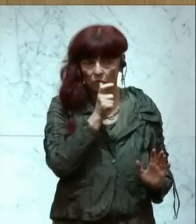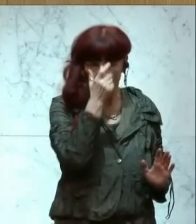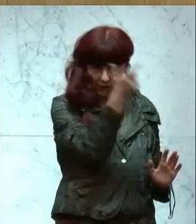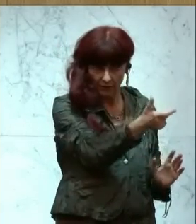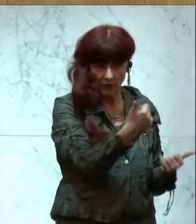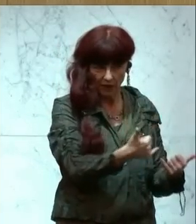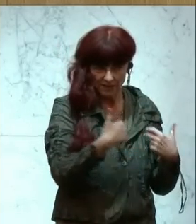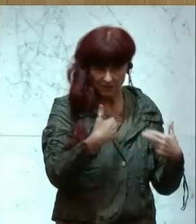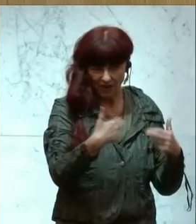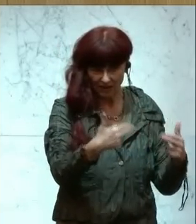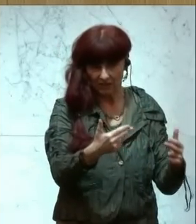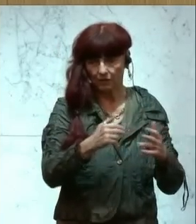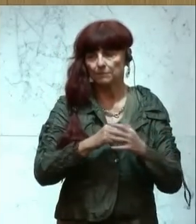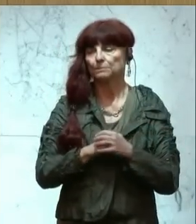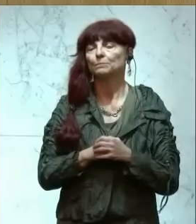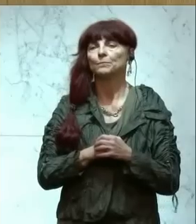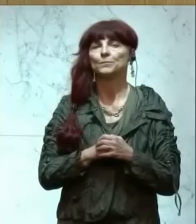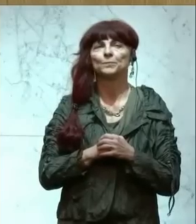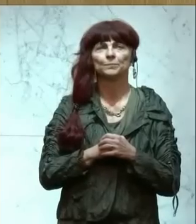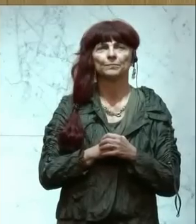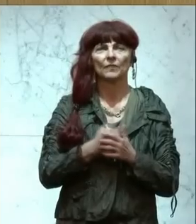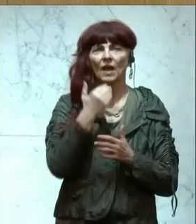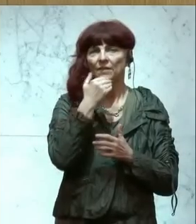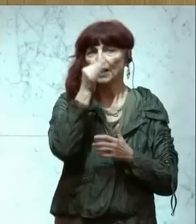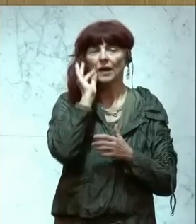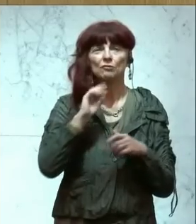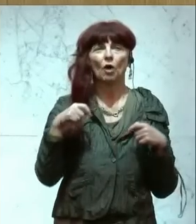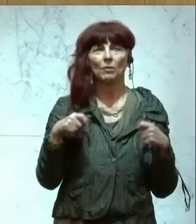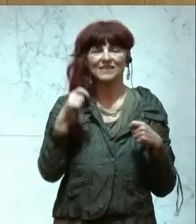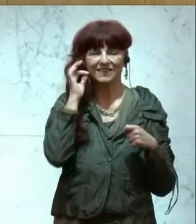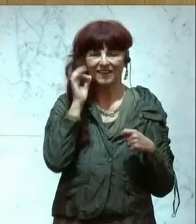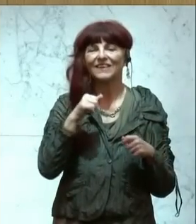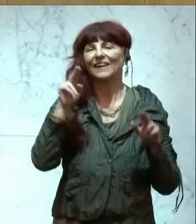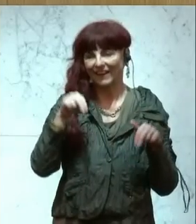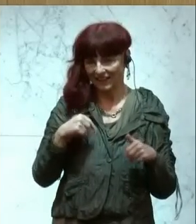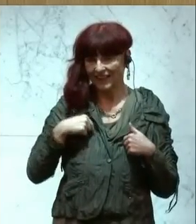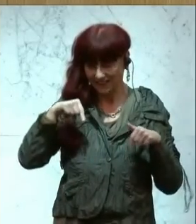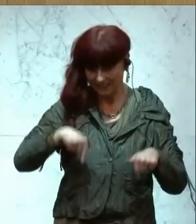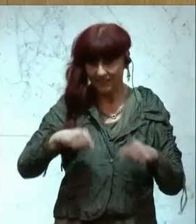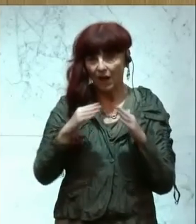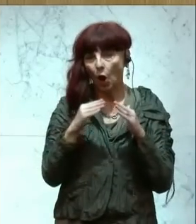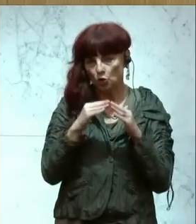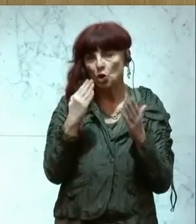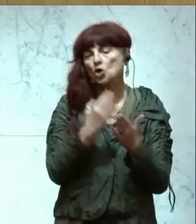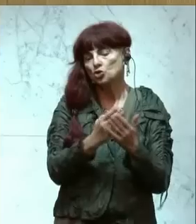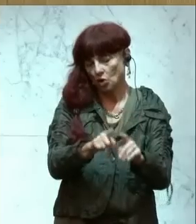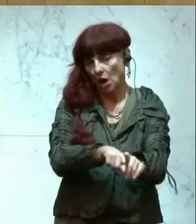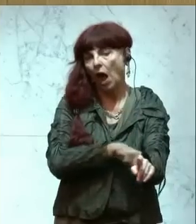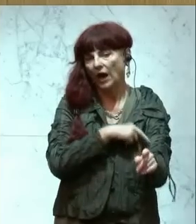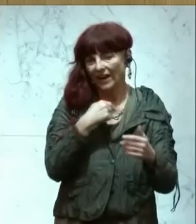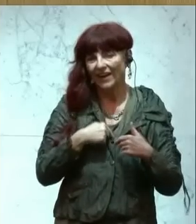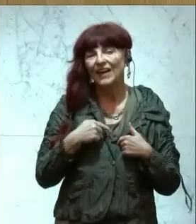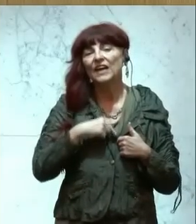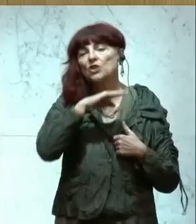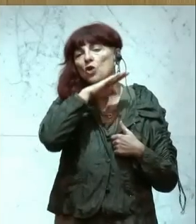Ausführungen mit denen weiter fortfahren. Ja, danke, Frau Präsidentin. Sie haben recht, ich bin schon sehr lange in dem Haus. Ich habe schon sehr viele Zwischenrufe, auch schon sehr viel